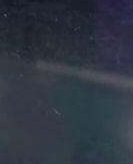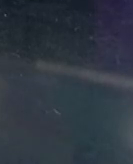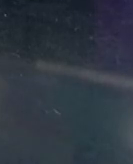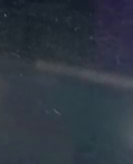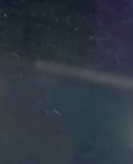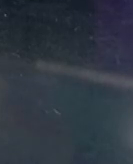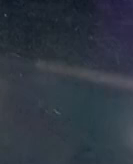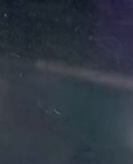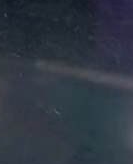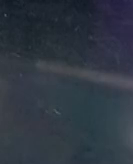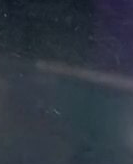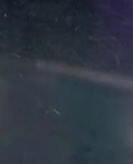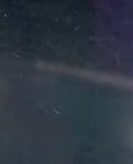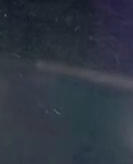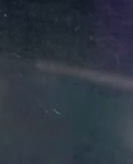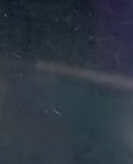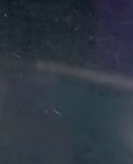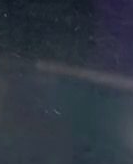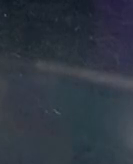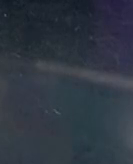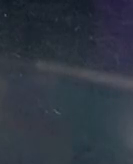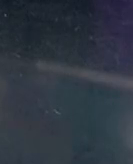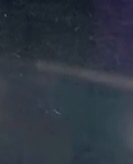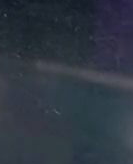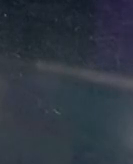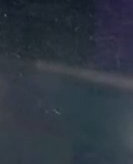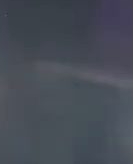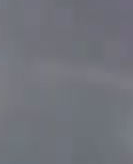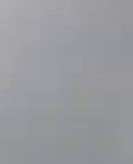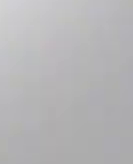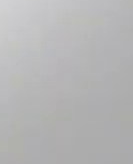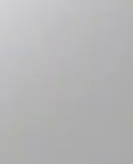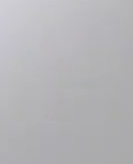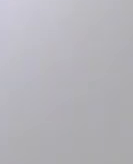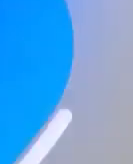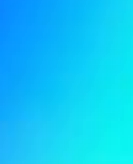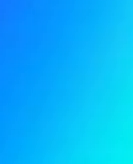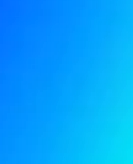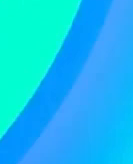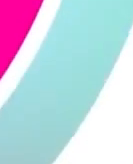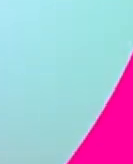sih Resya sore by the way